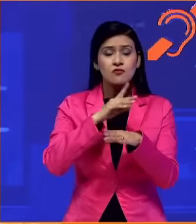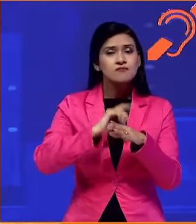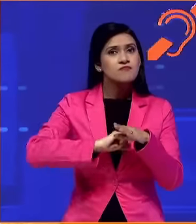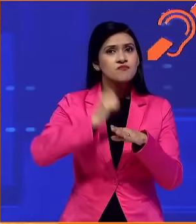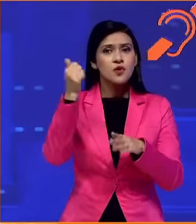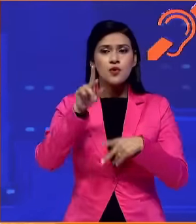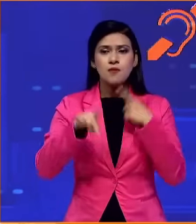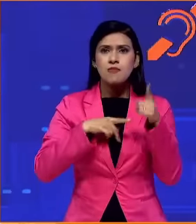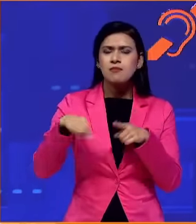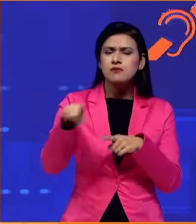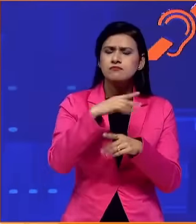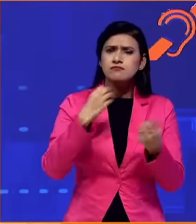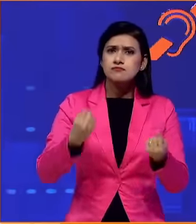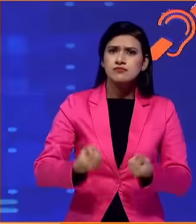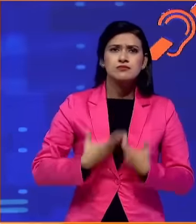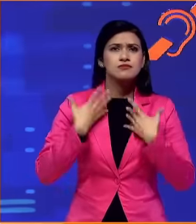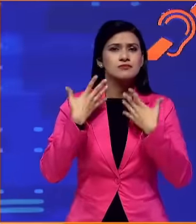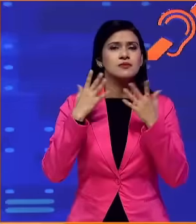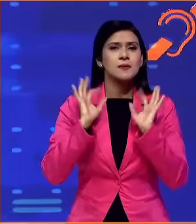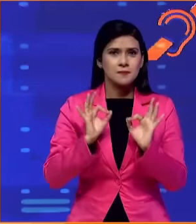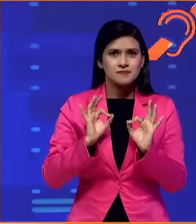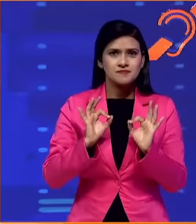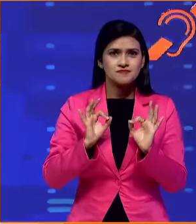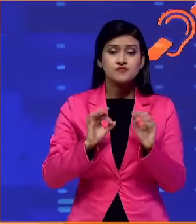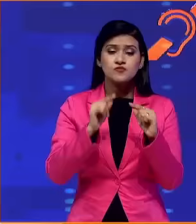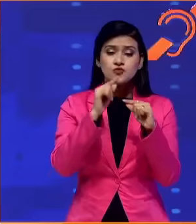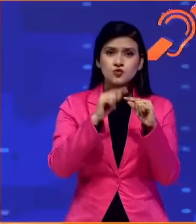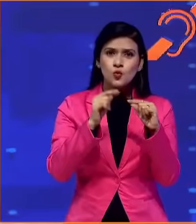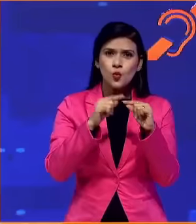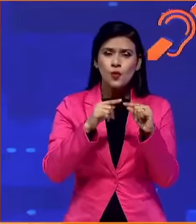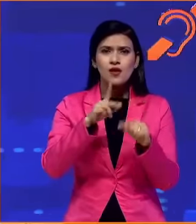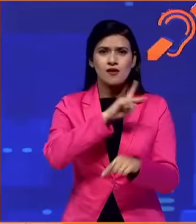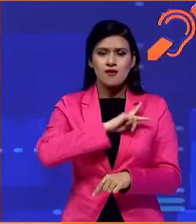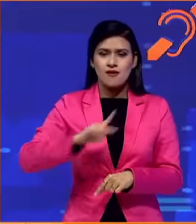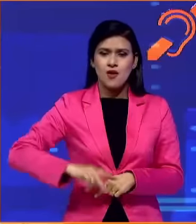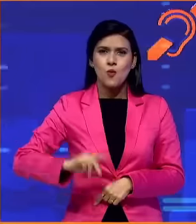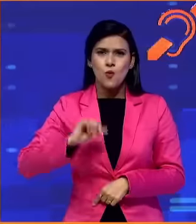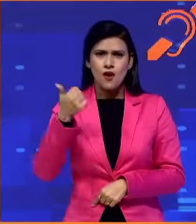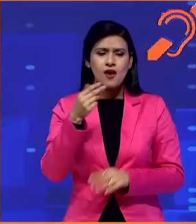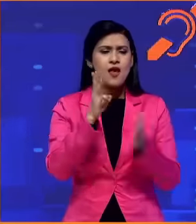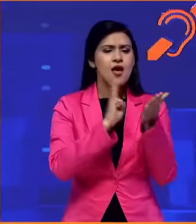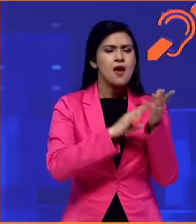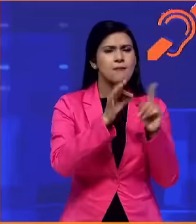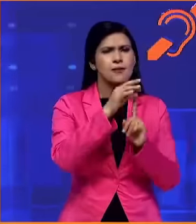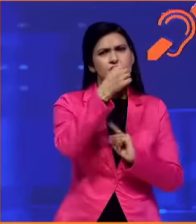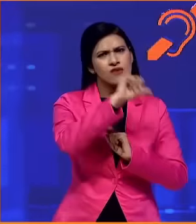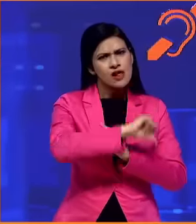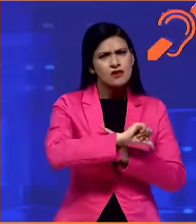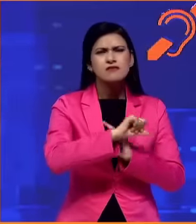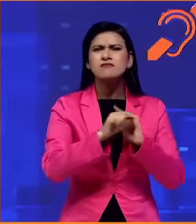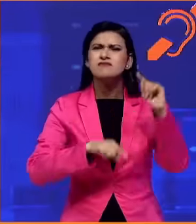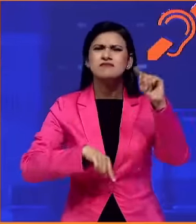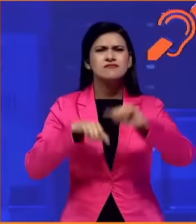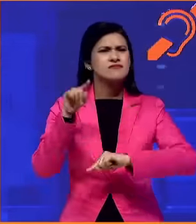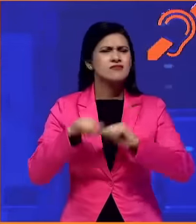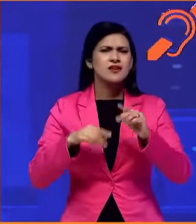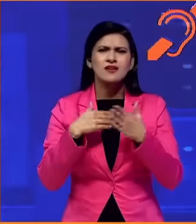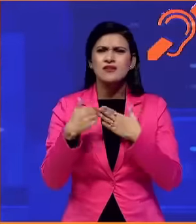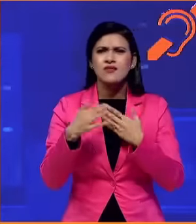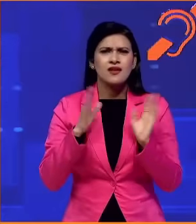किया। औरयहसचहै,हमनेकर्नाटकमेंजीतहासिलकी ,मध्यप्रदेशमेंहारगए; जीतनाऔरहारनाप्रक्रियाकाहिस्साहै। लेकिन